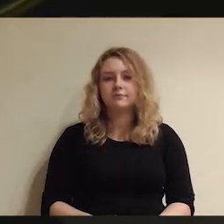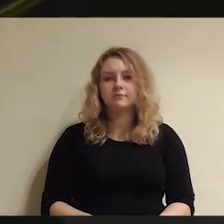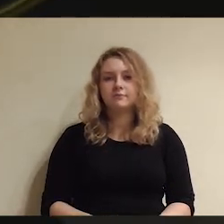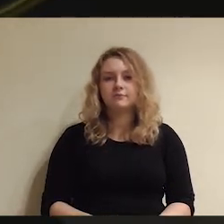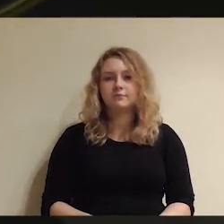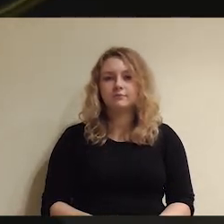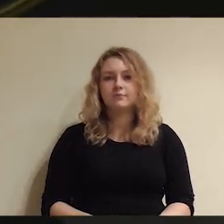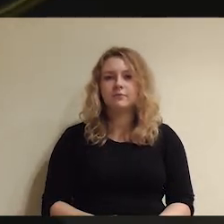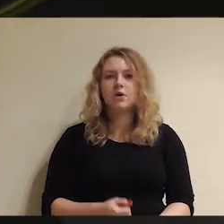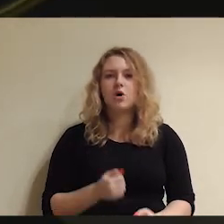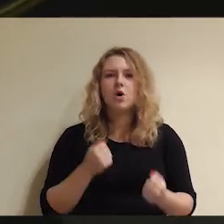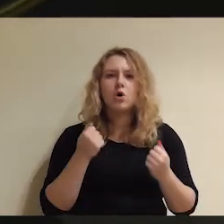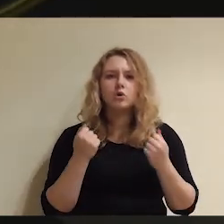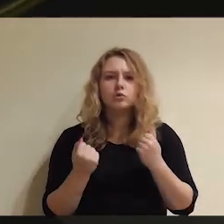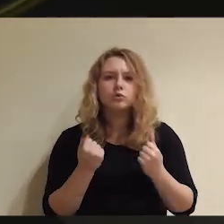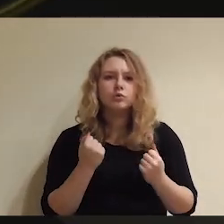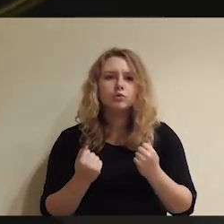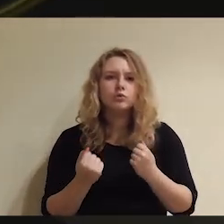zmęczony.